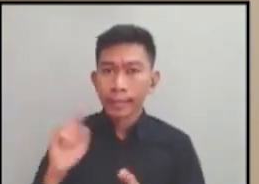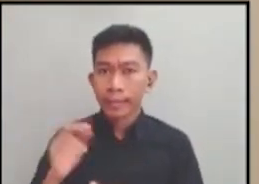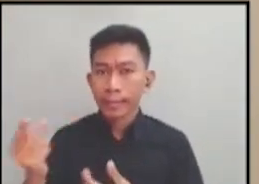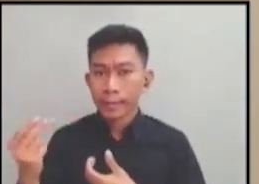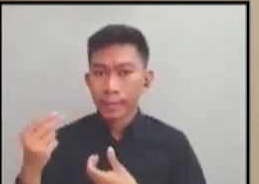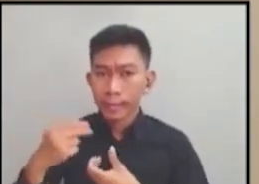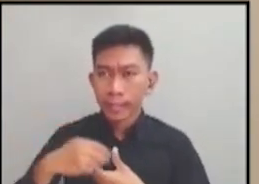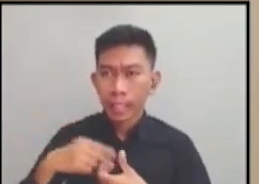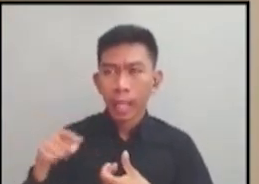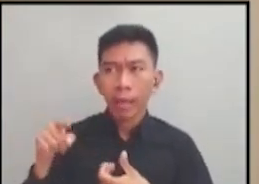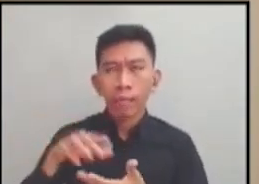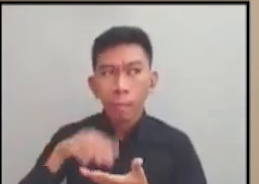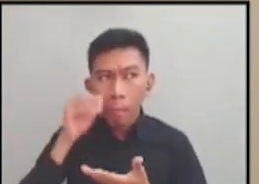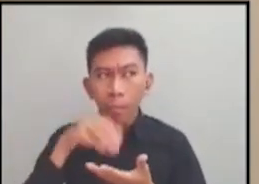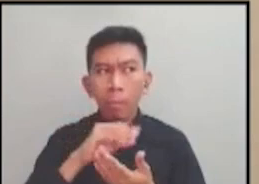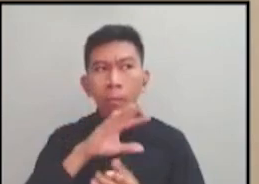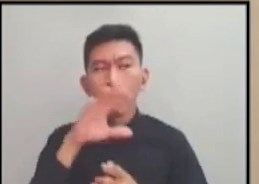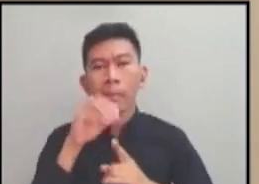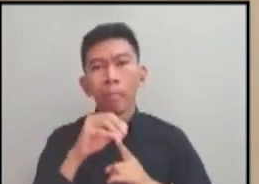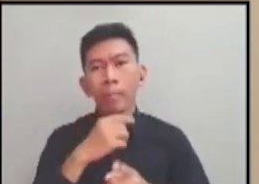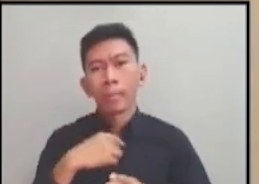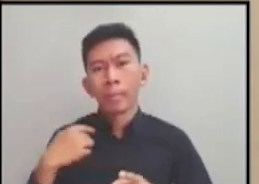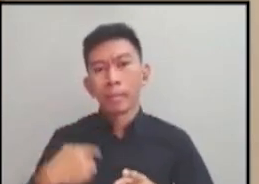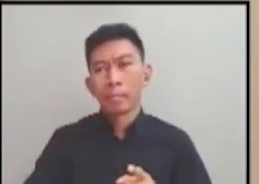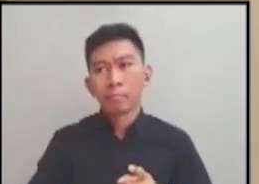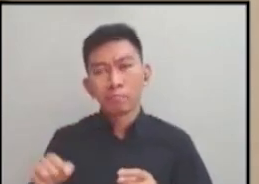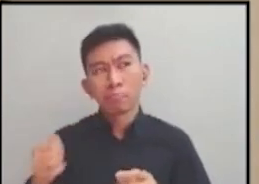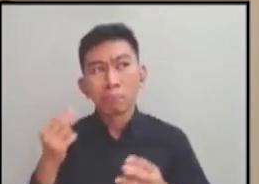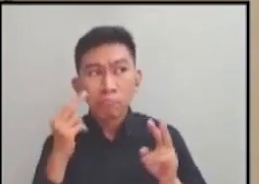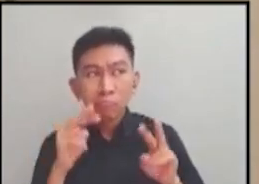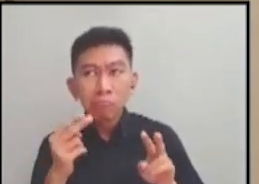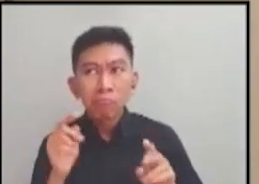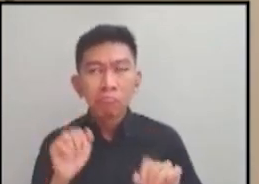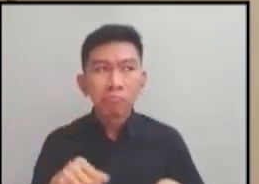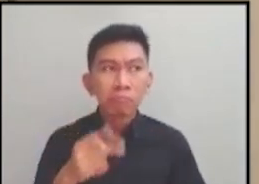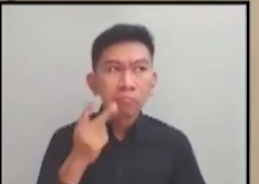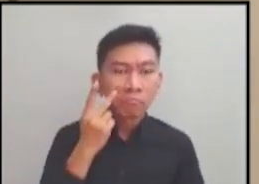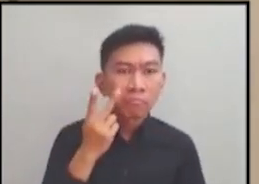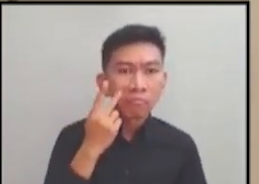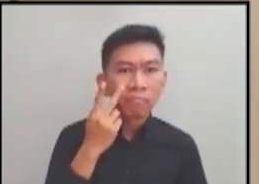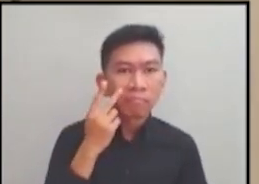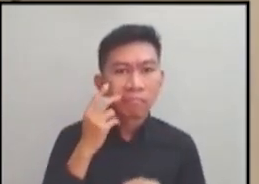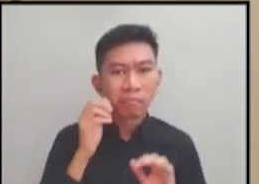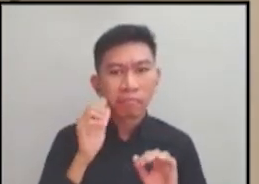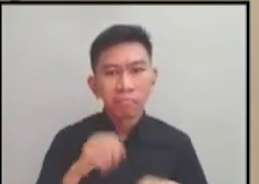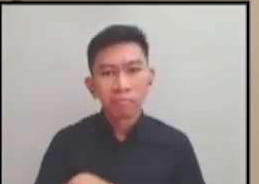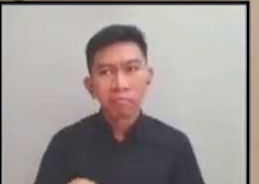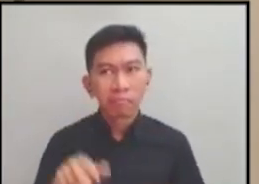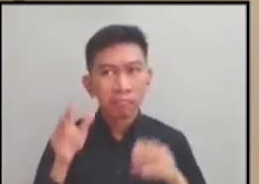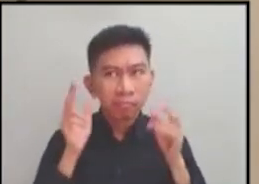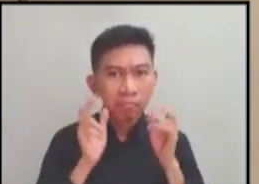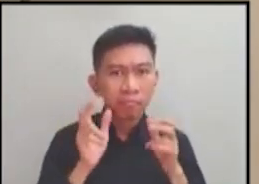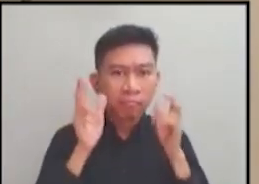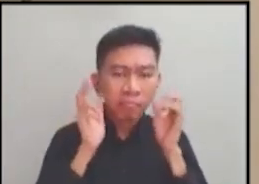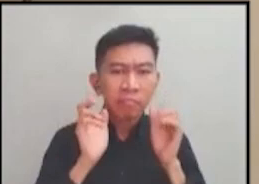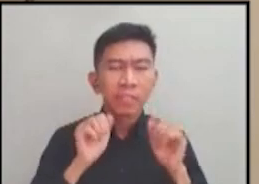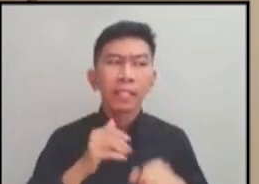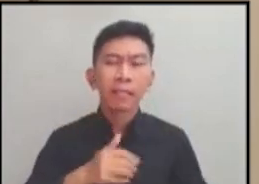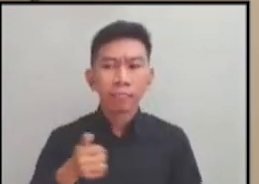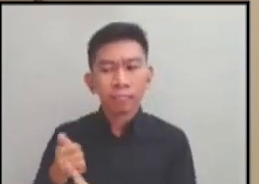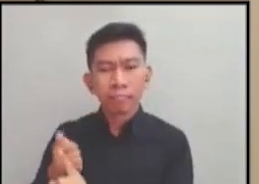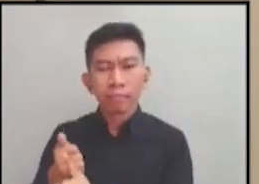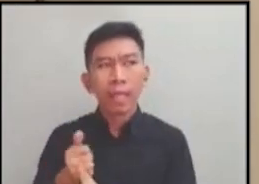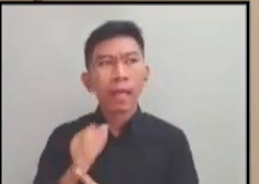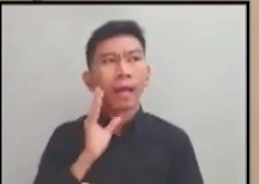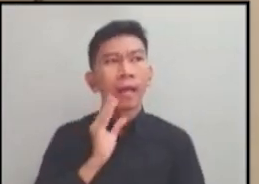and they can watch, they can hear, and finally they can feel by themselves what